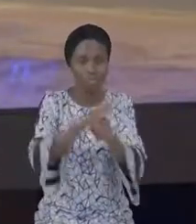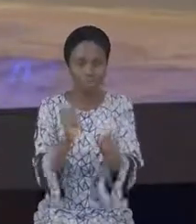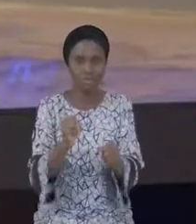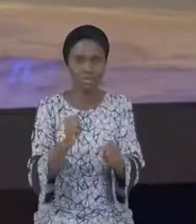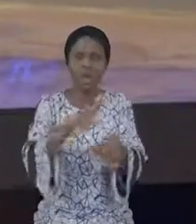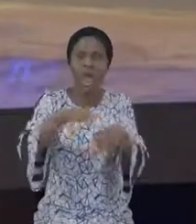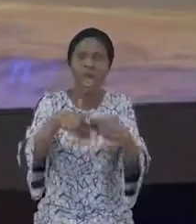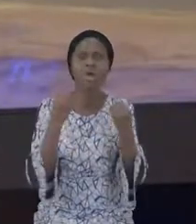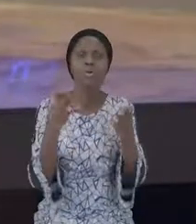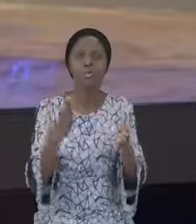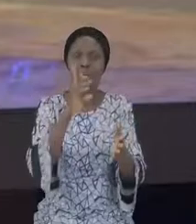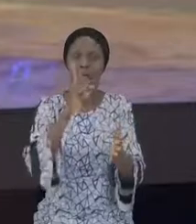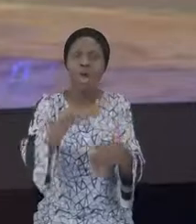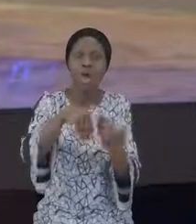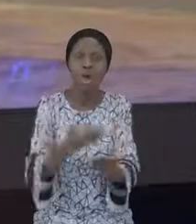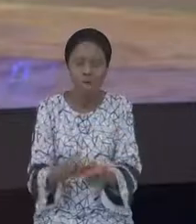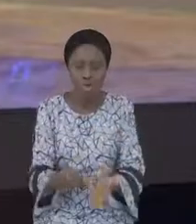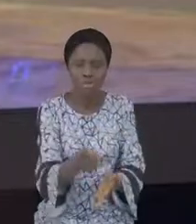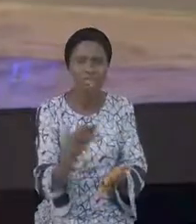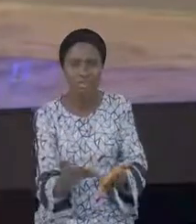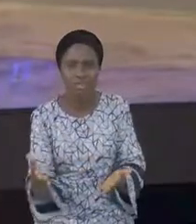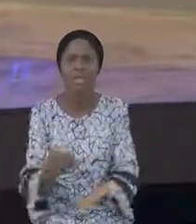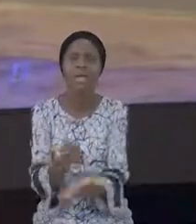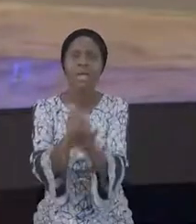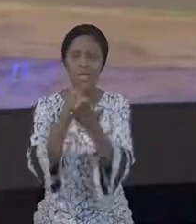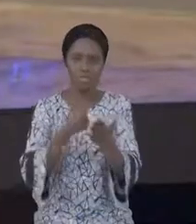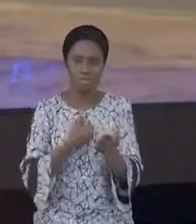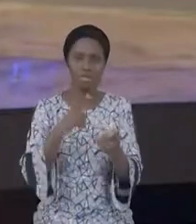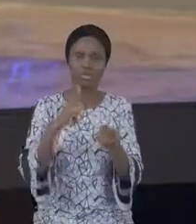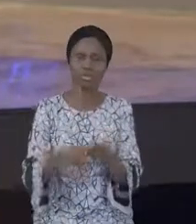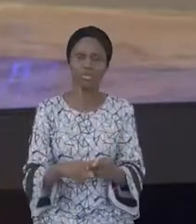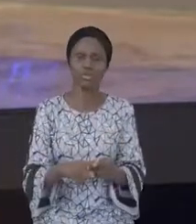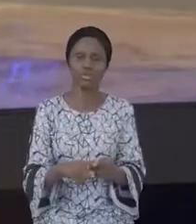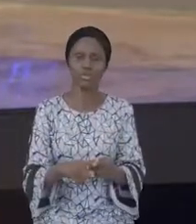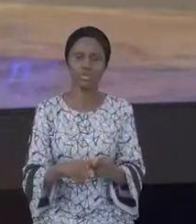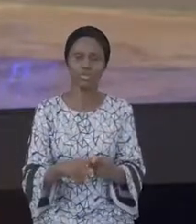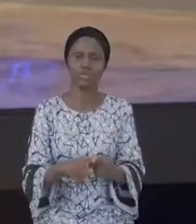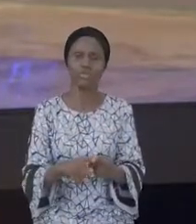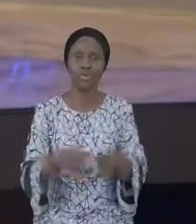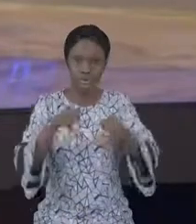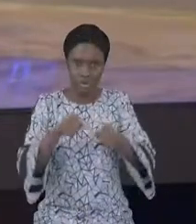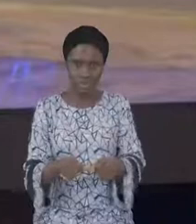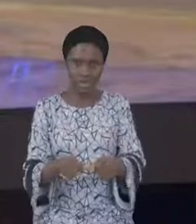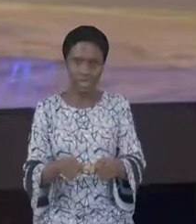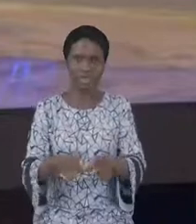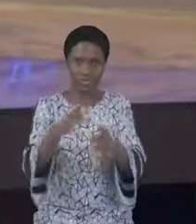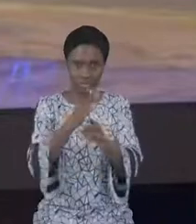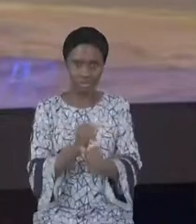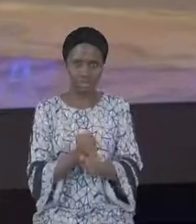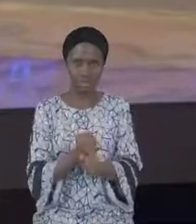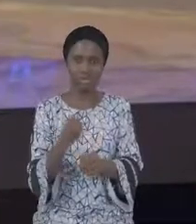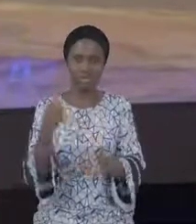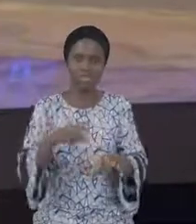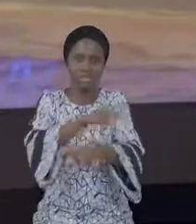all these things helped me to attain and to remain with the nature